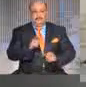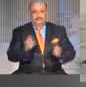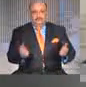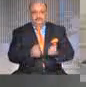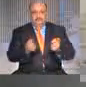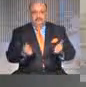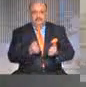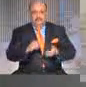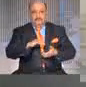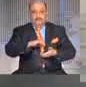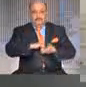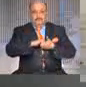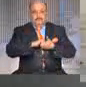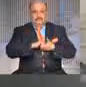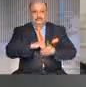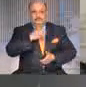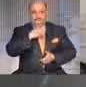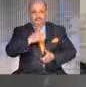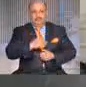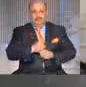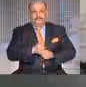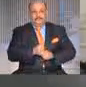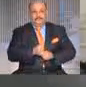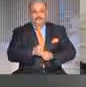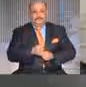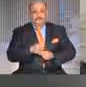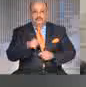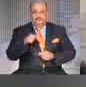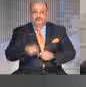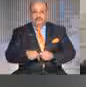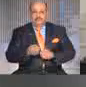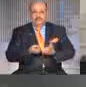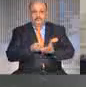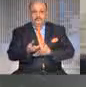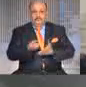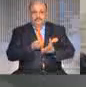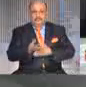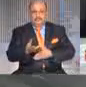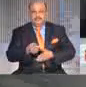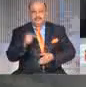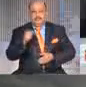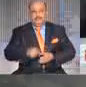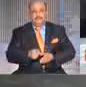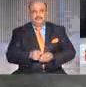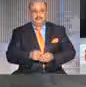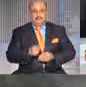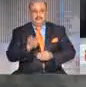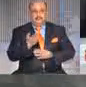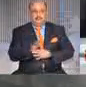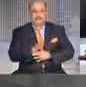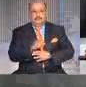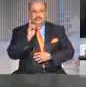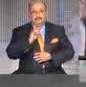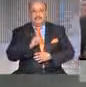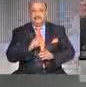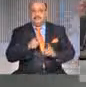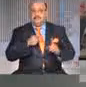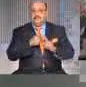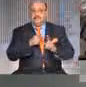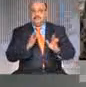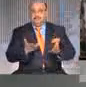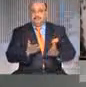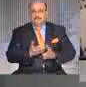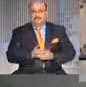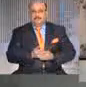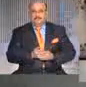الكبير في إقصاء المرأة من المشهد السياسي أو من المشهد التنموي أو من المشهد الاجتماعي. وقد تضمن برنامج اللقاء تحديد المناطق